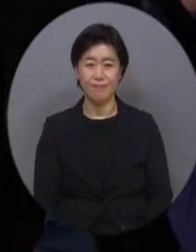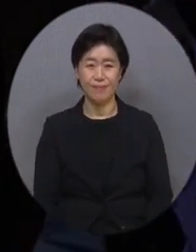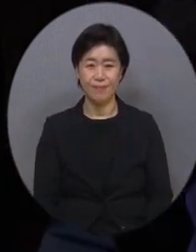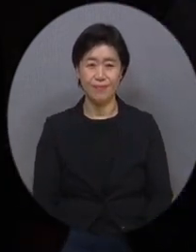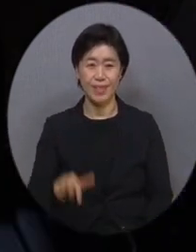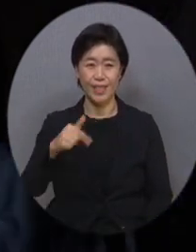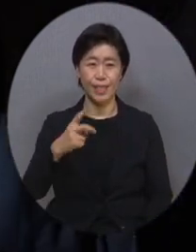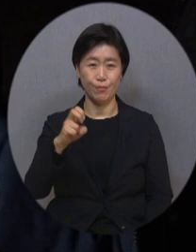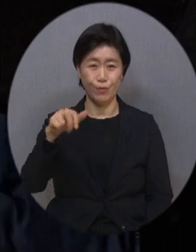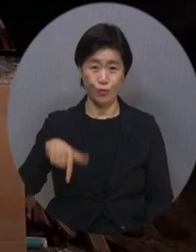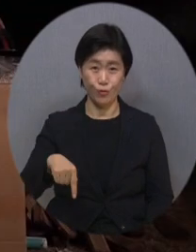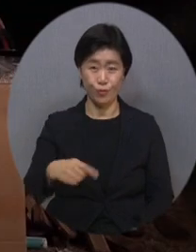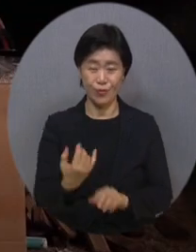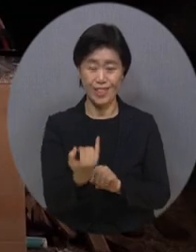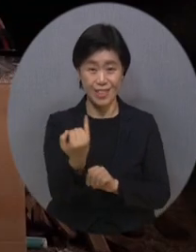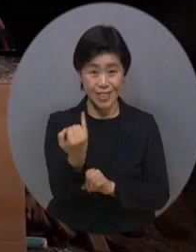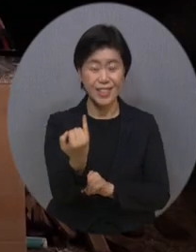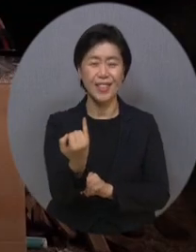사랑해요.